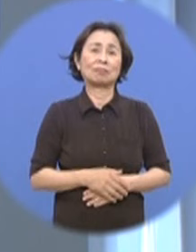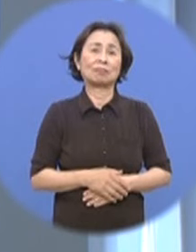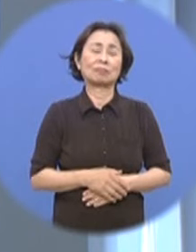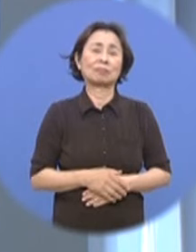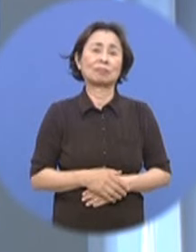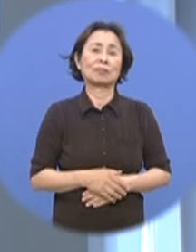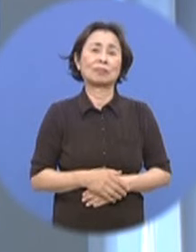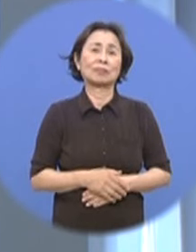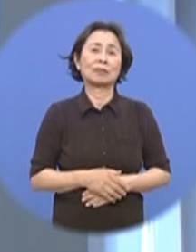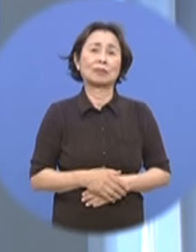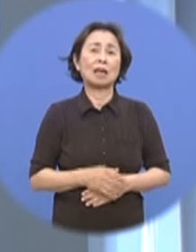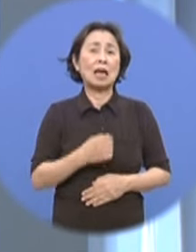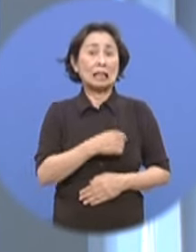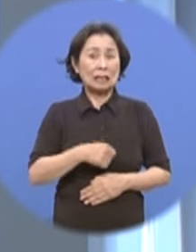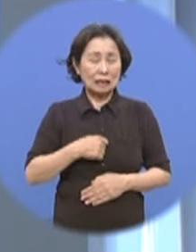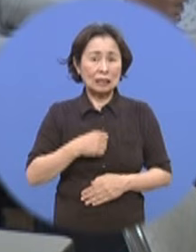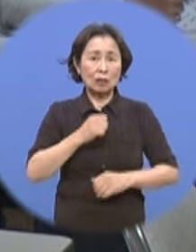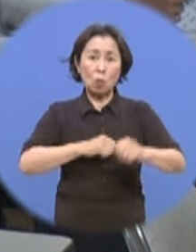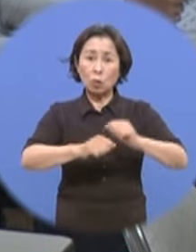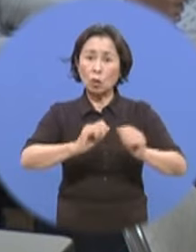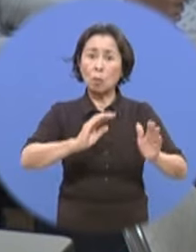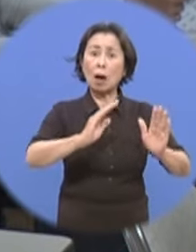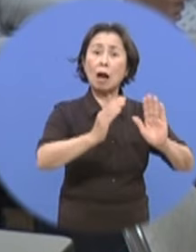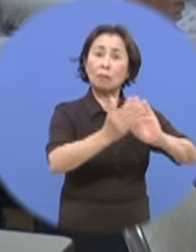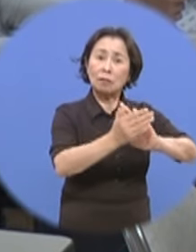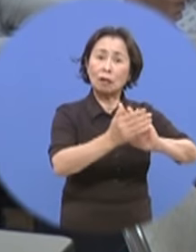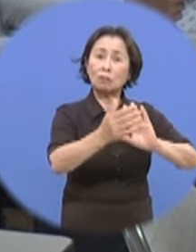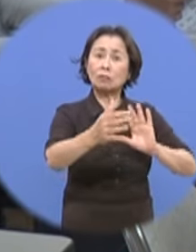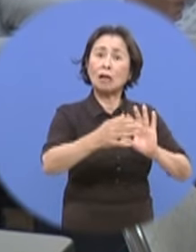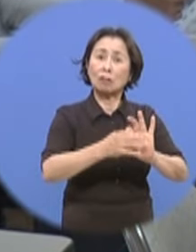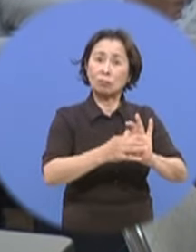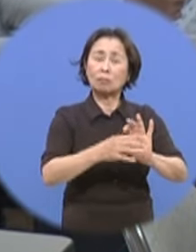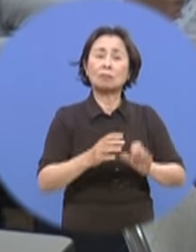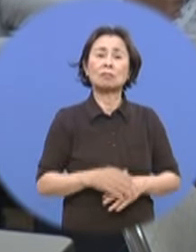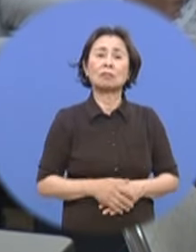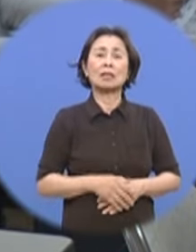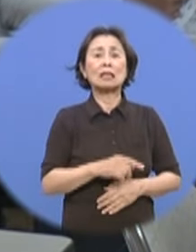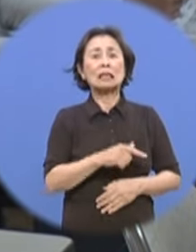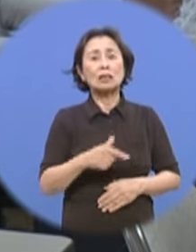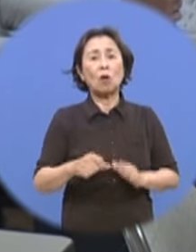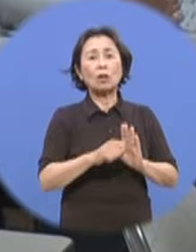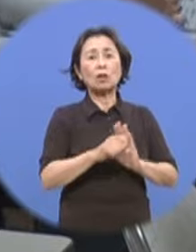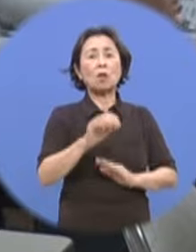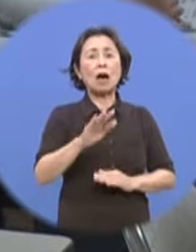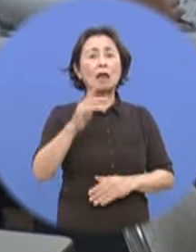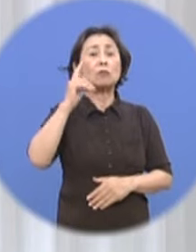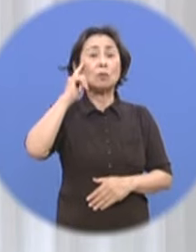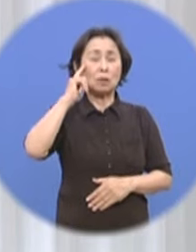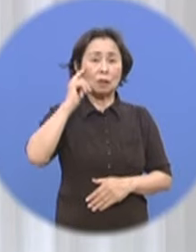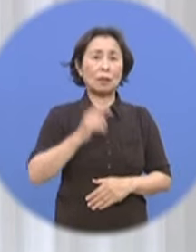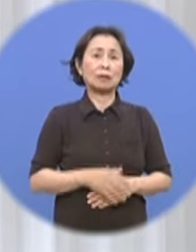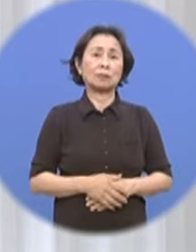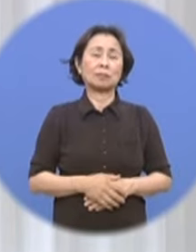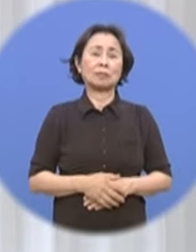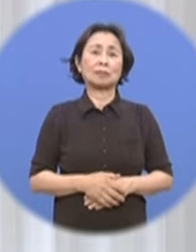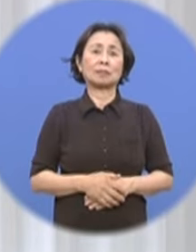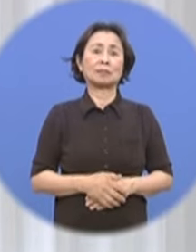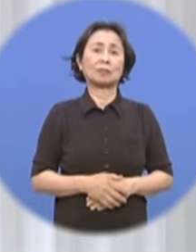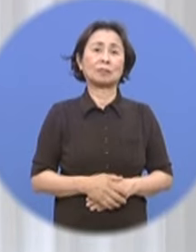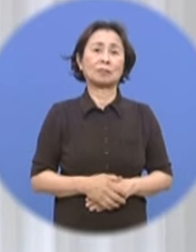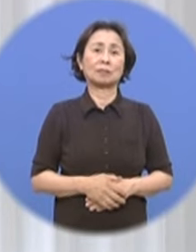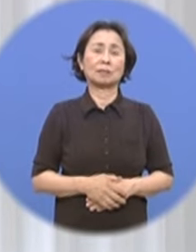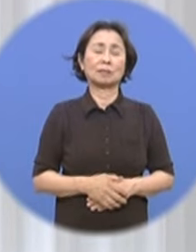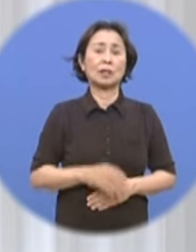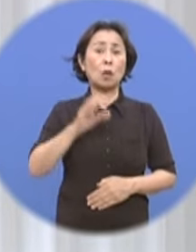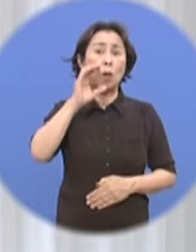えそして意識や行動の変容にも繋がっていくということで非常に効果があるということになります和歌山県は